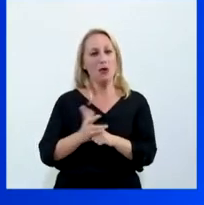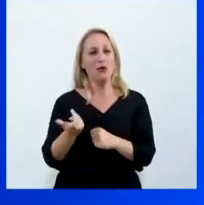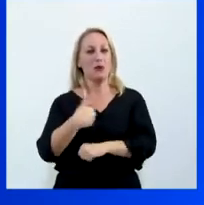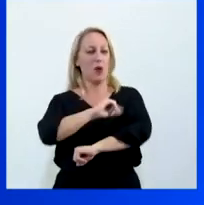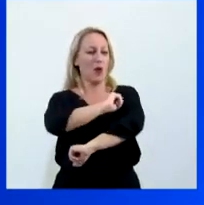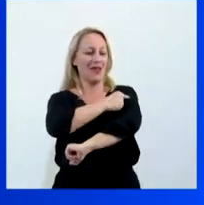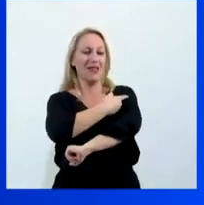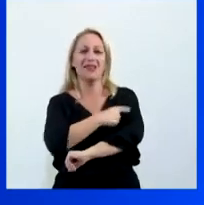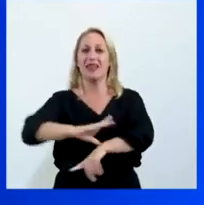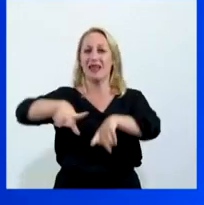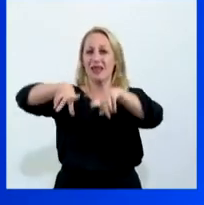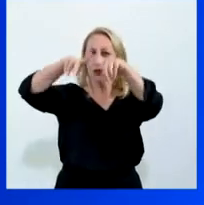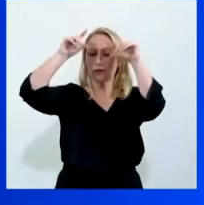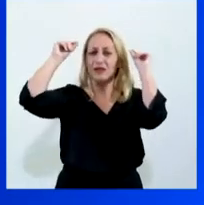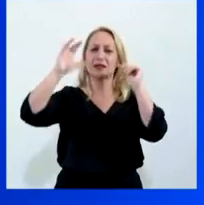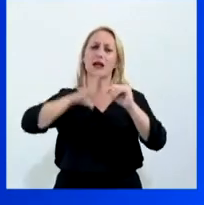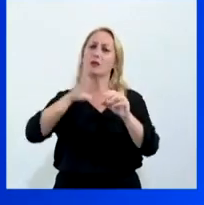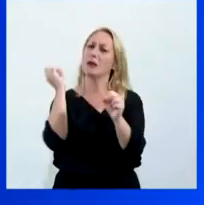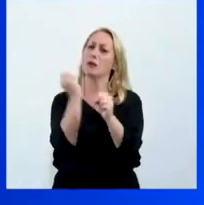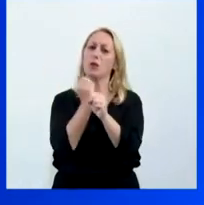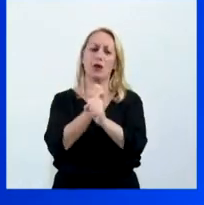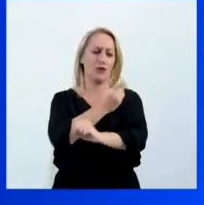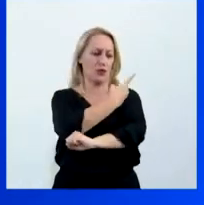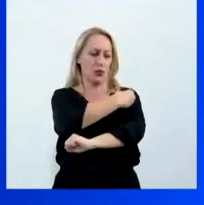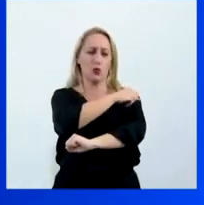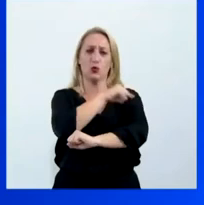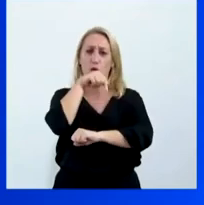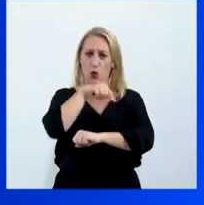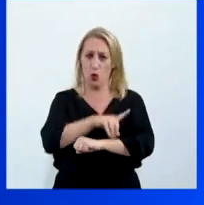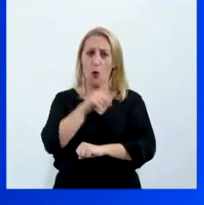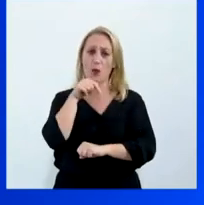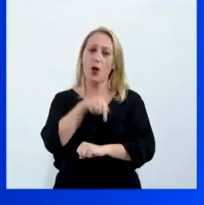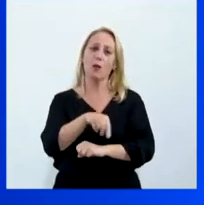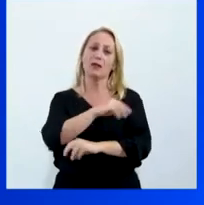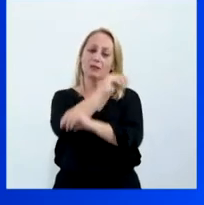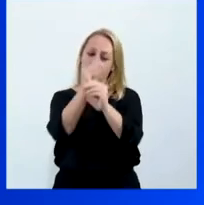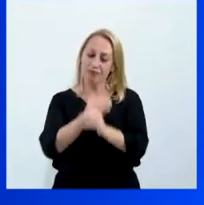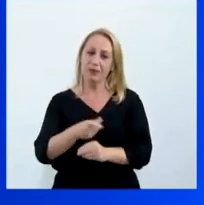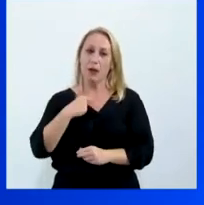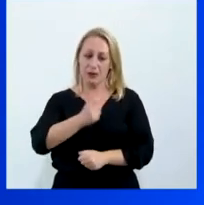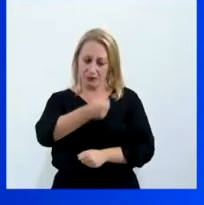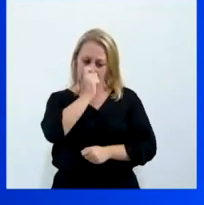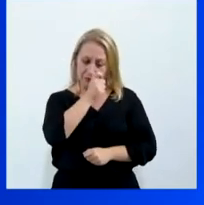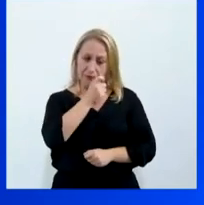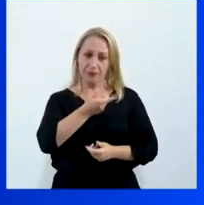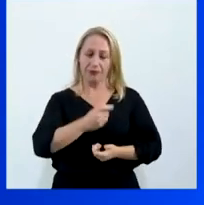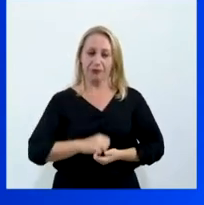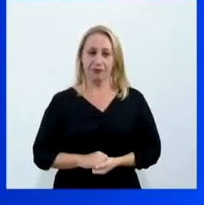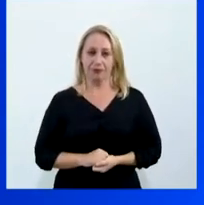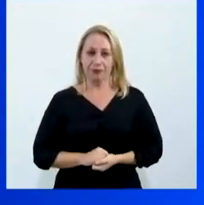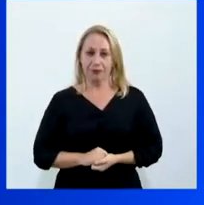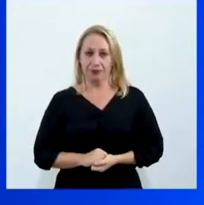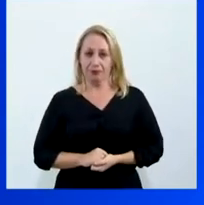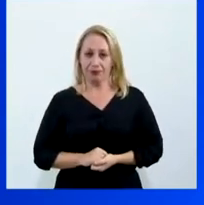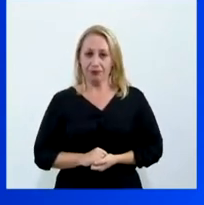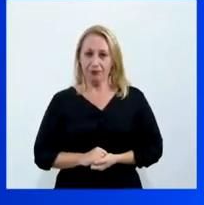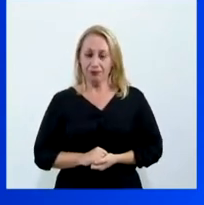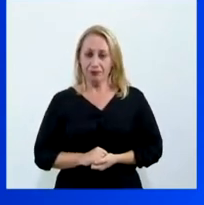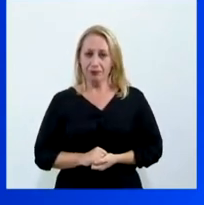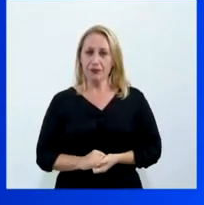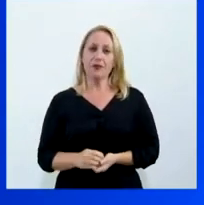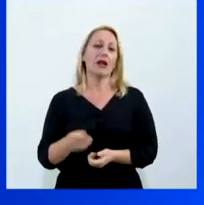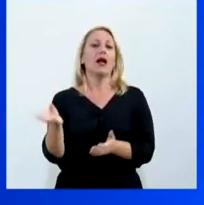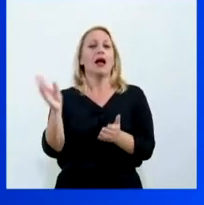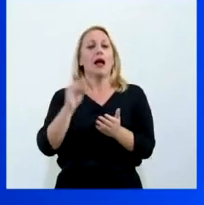νοσηλευτές μας, το προσωπικό των νοσοκομείων μας κατά τη διάρκεια του COVID. Θα επαναλάβω ότι η αναβάθμιση του